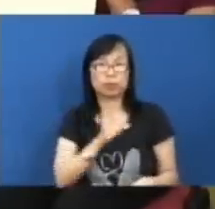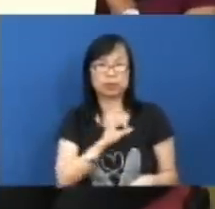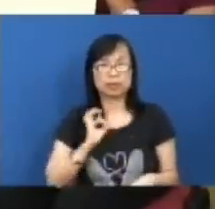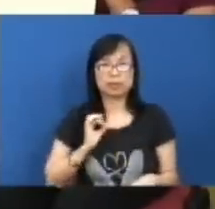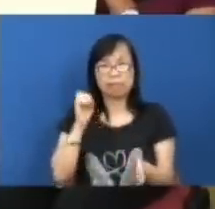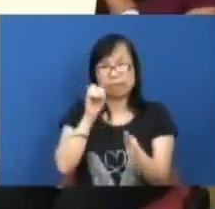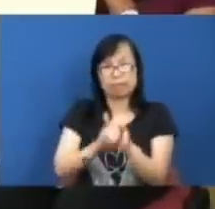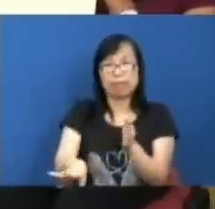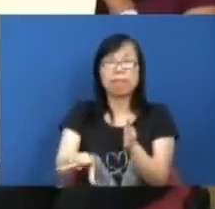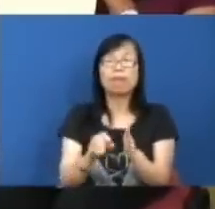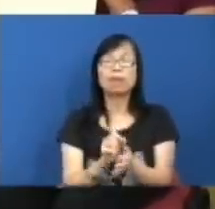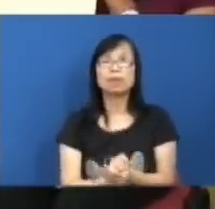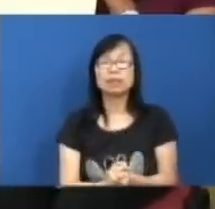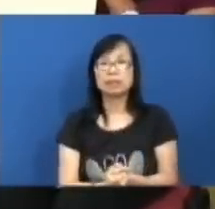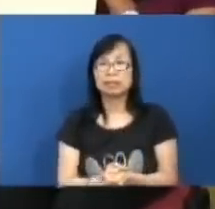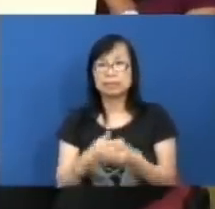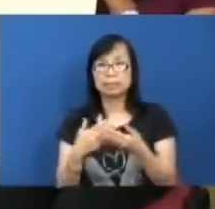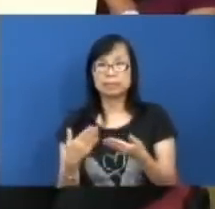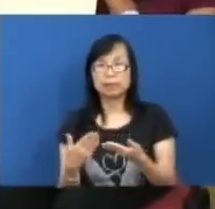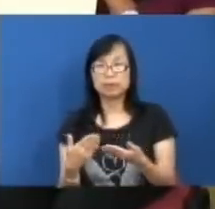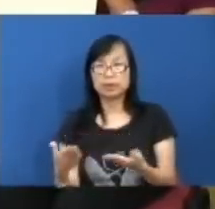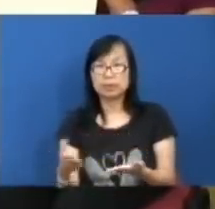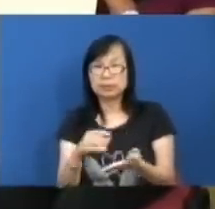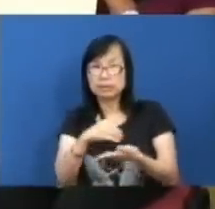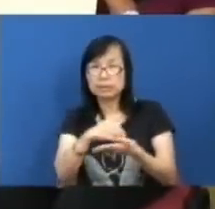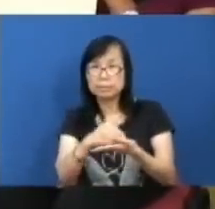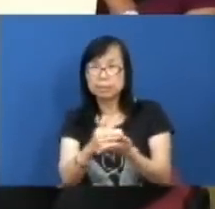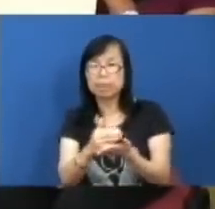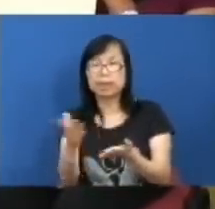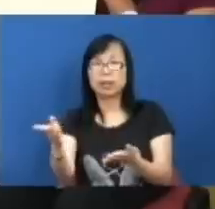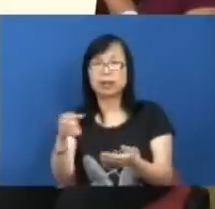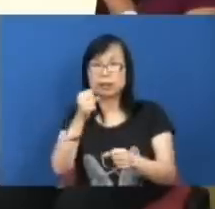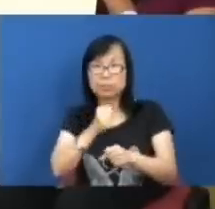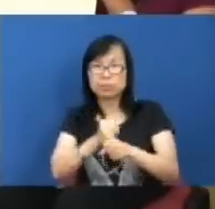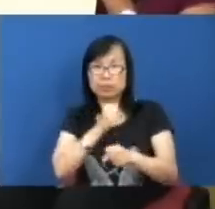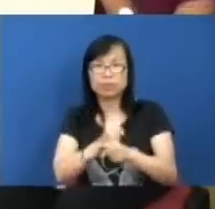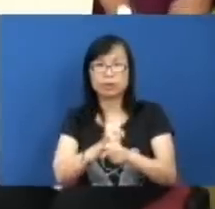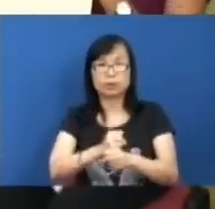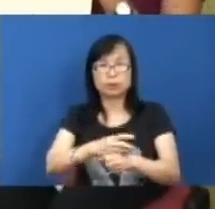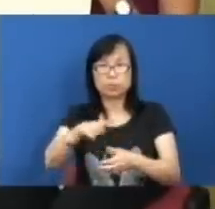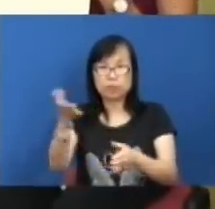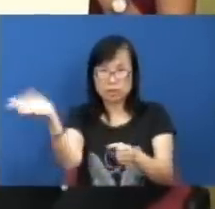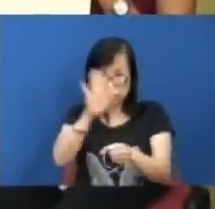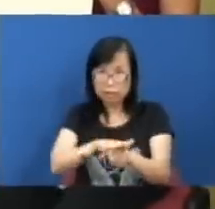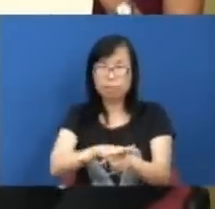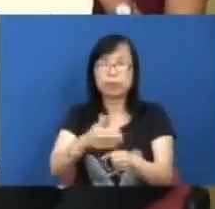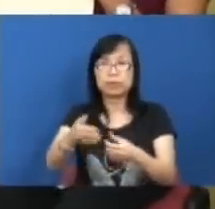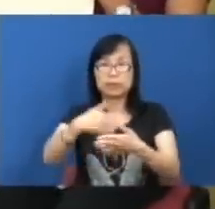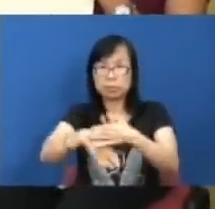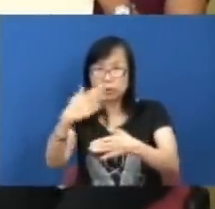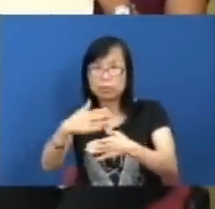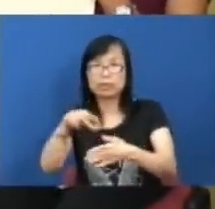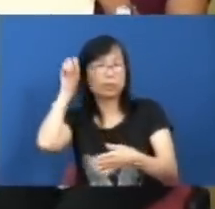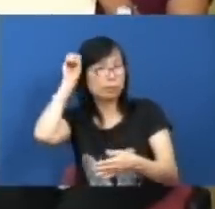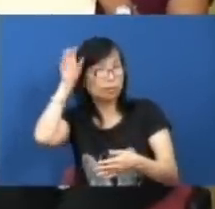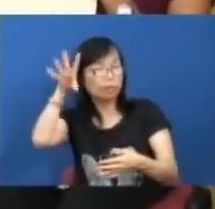就流走咗㗎啦。咁我哋呢一個嘅物質咧，就確係做喺一個 已經修補妥當的牆底就會發揮到個